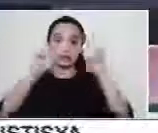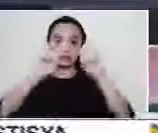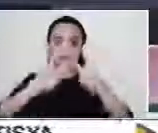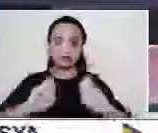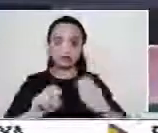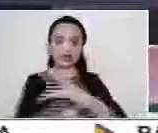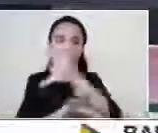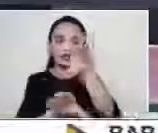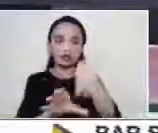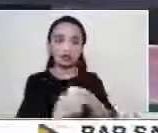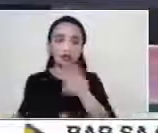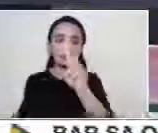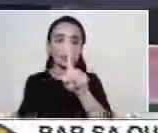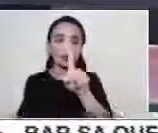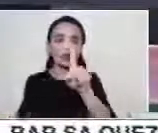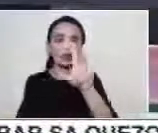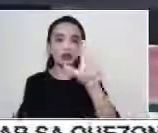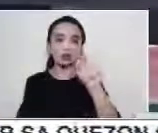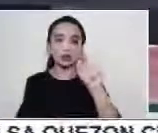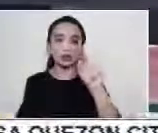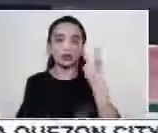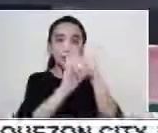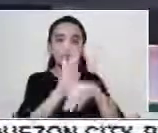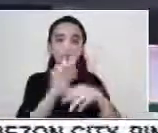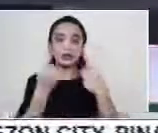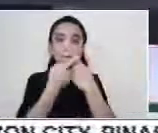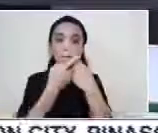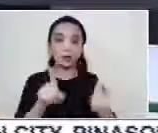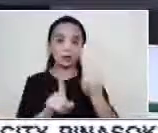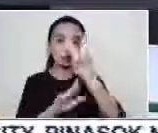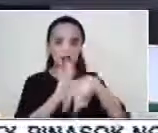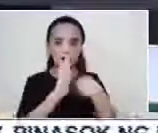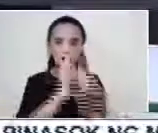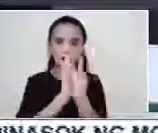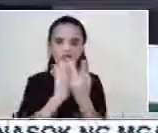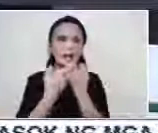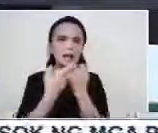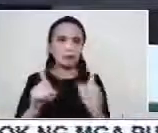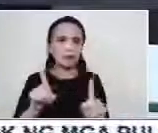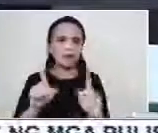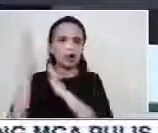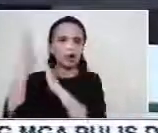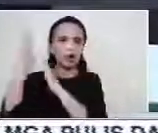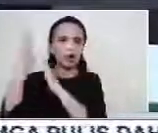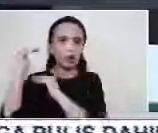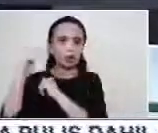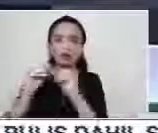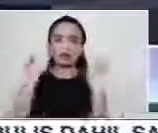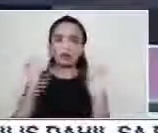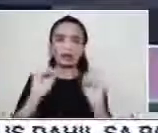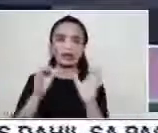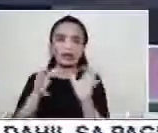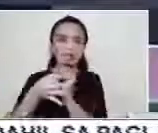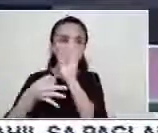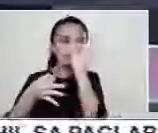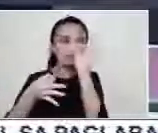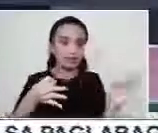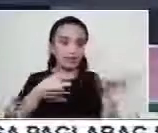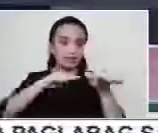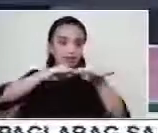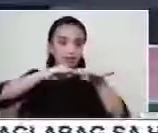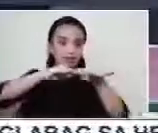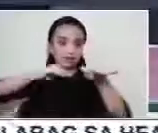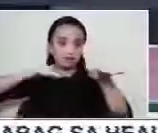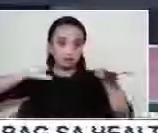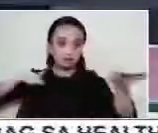Nasa 200 kongresista po ang pumabor sa panukalang batas na layong buwisan ang mga taong involved sa Philippine Offshore Gaming Operations o